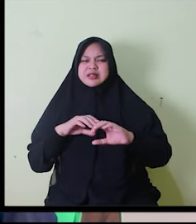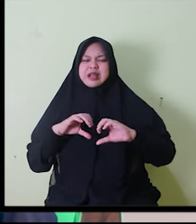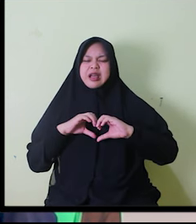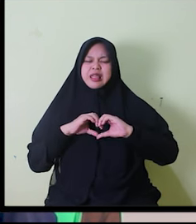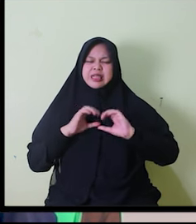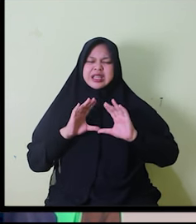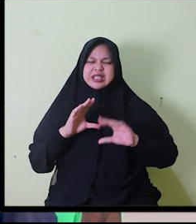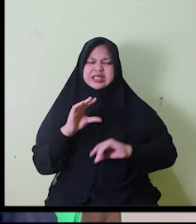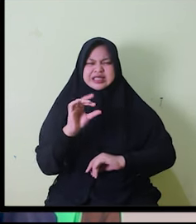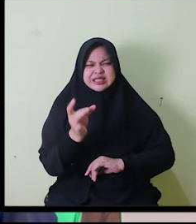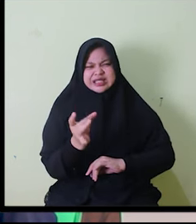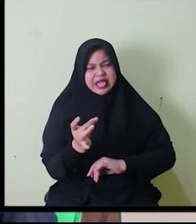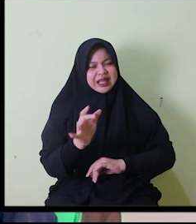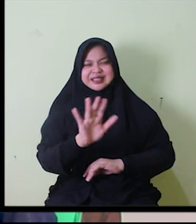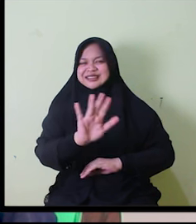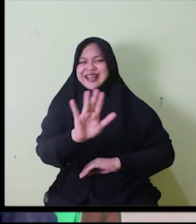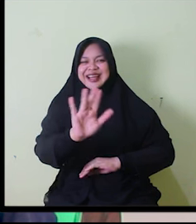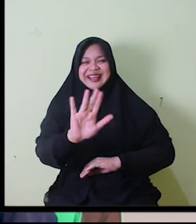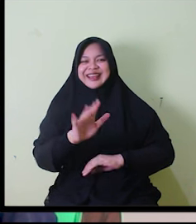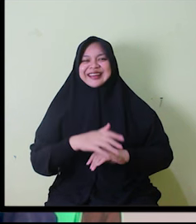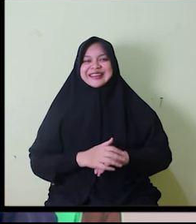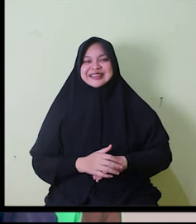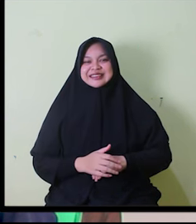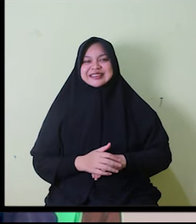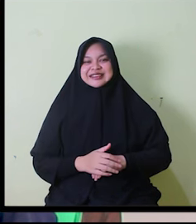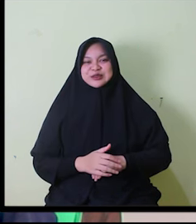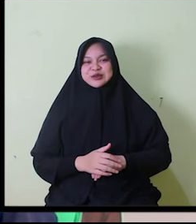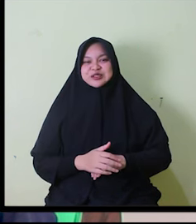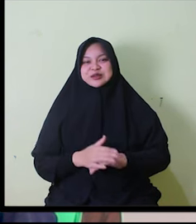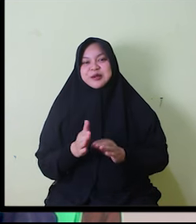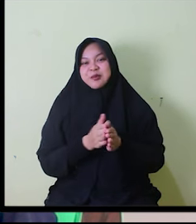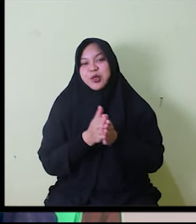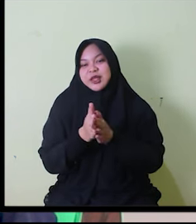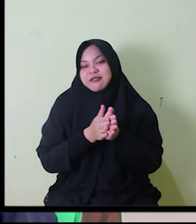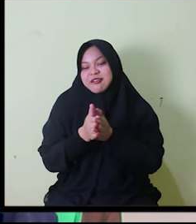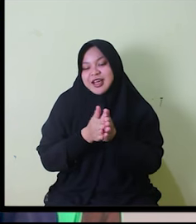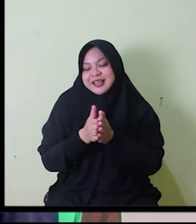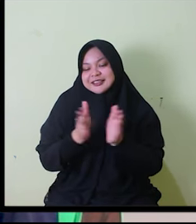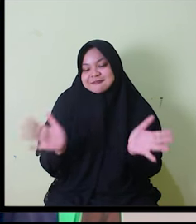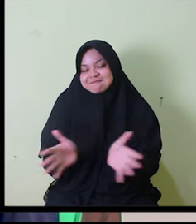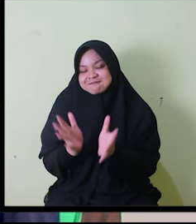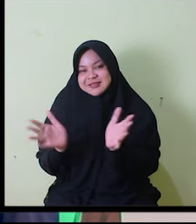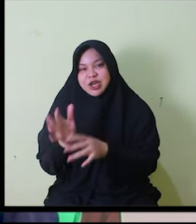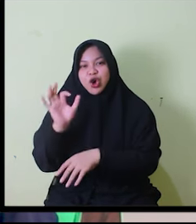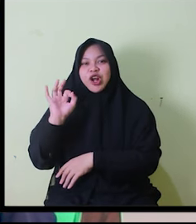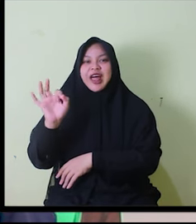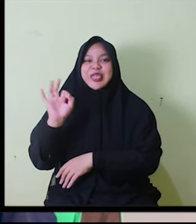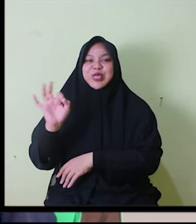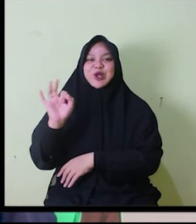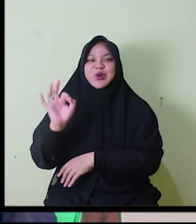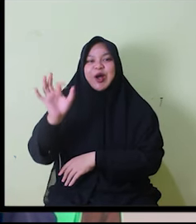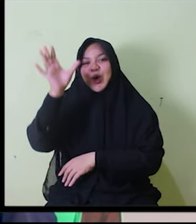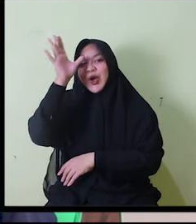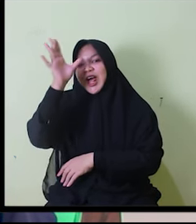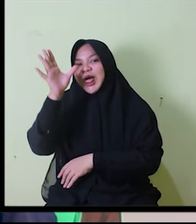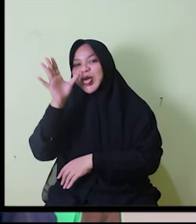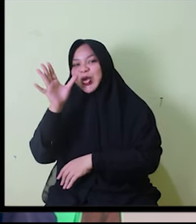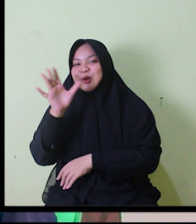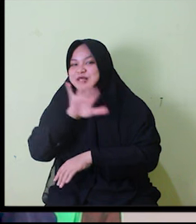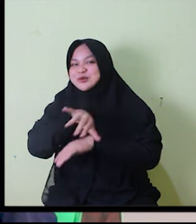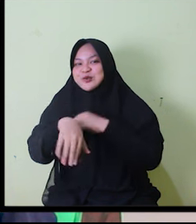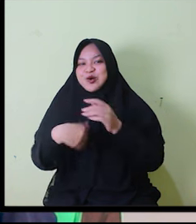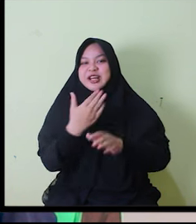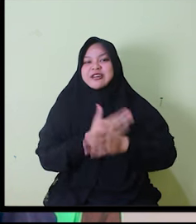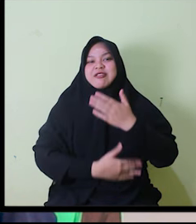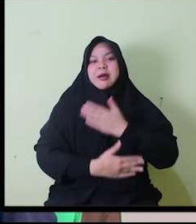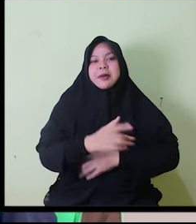juga memotivasi orang tua para diabel juga karena anak diabel itu